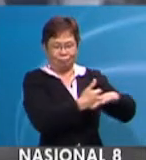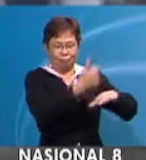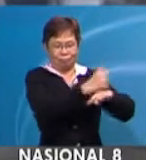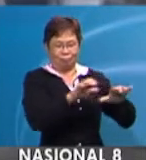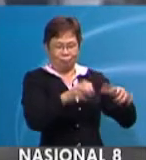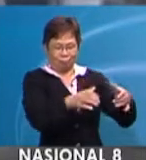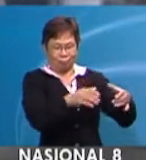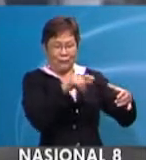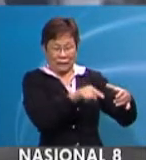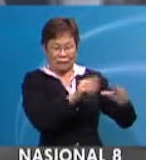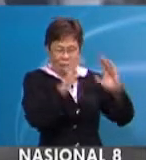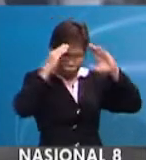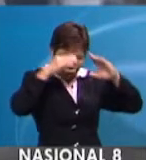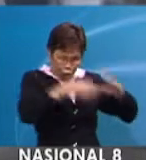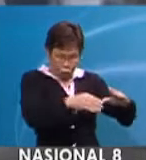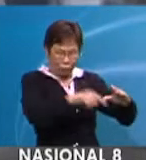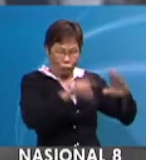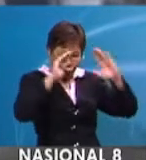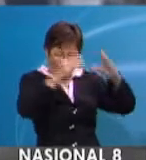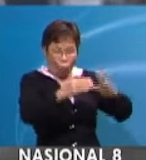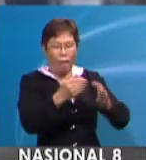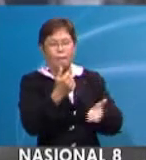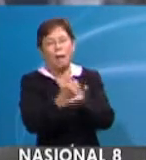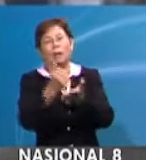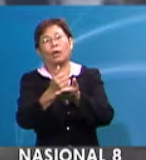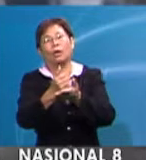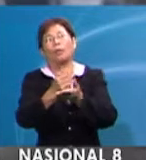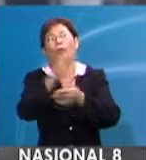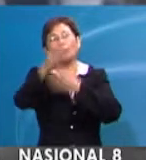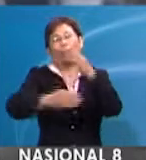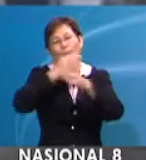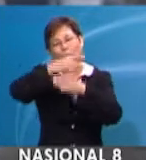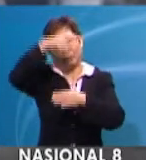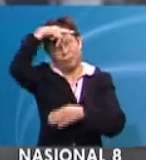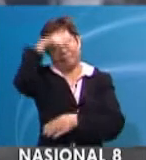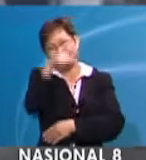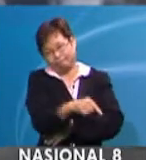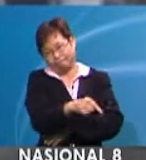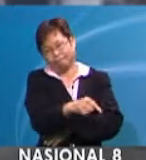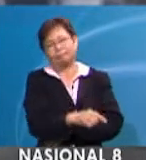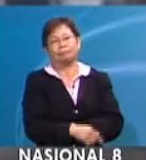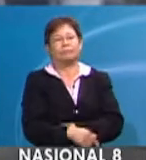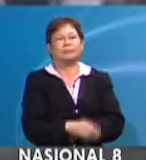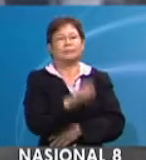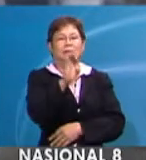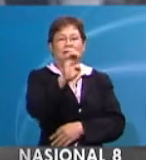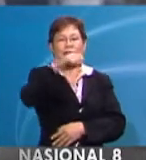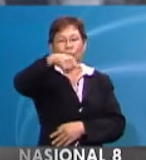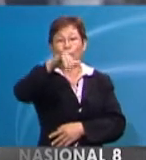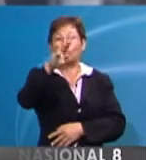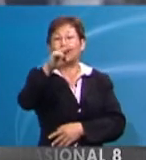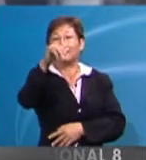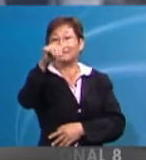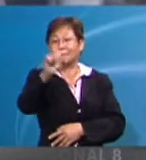khusus, lebih fokus kepada membantu Bumiputera, Equinas.